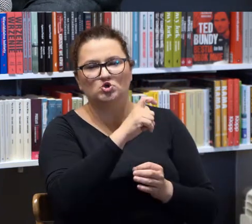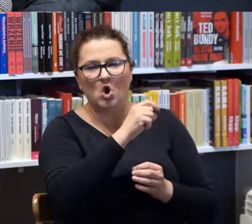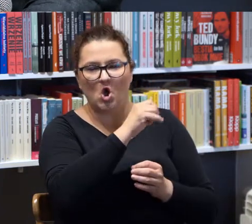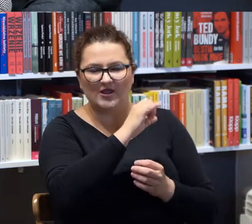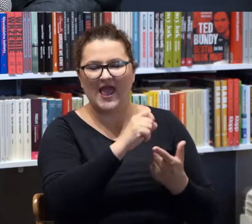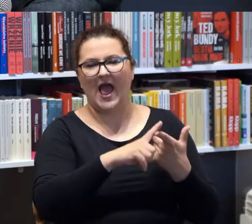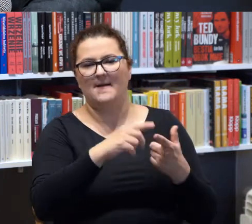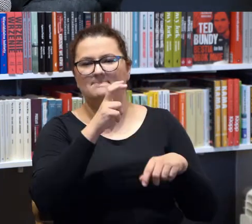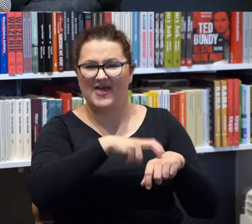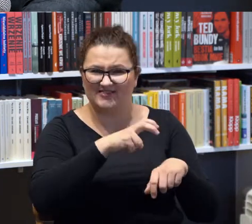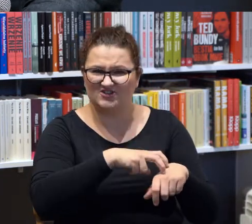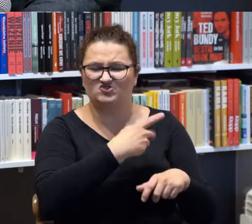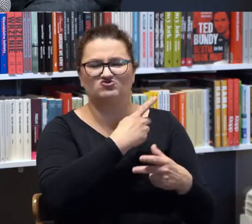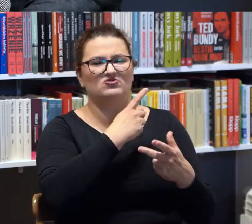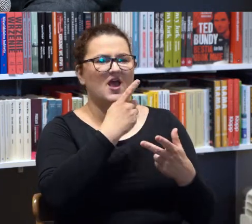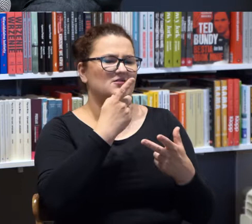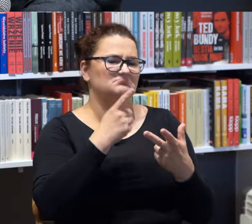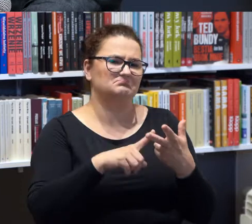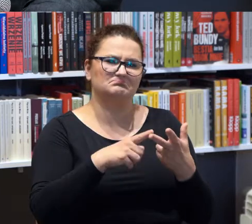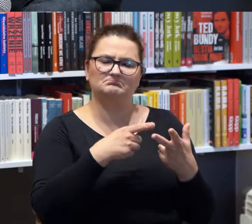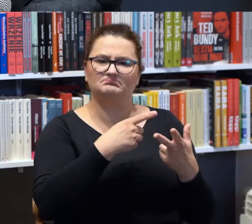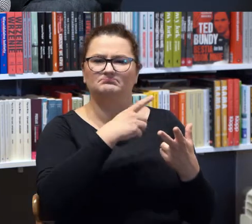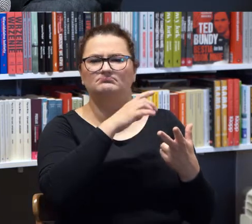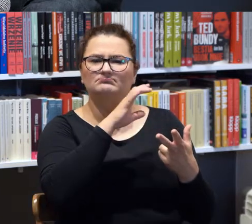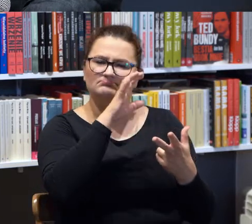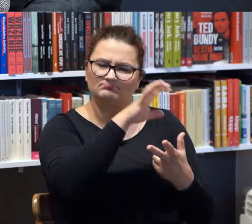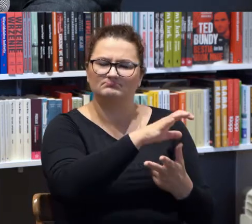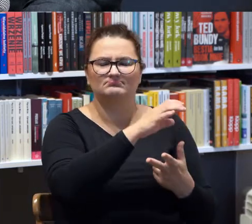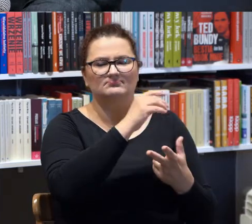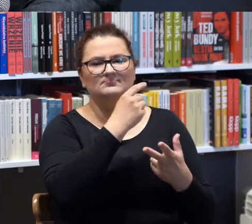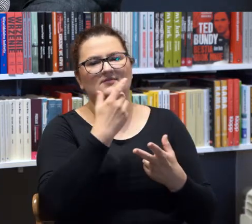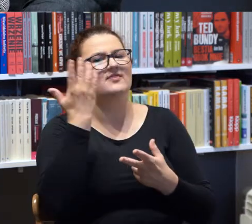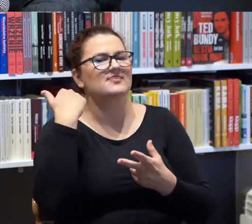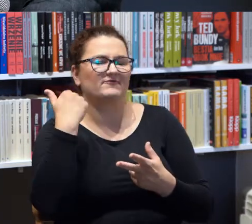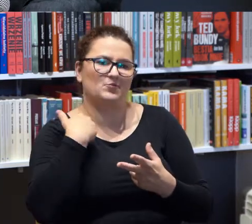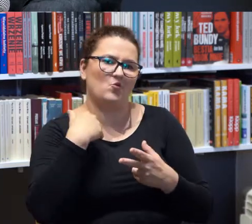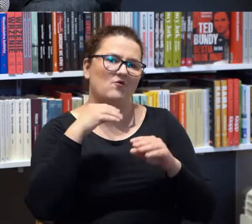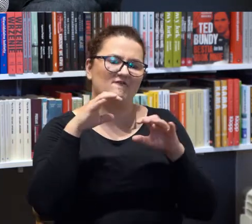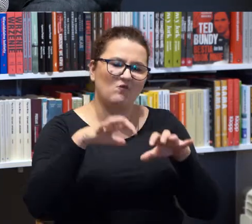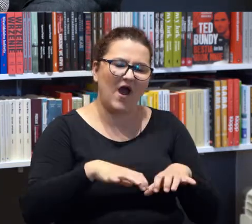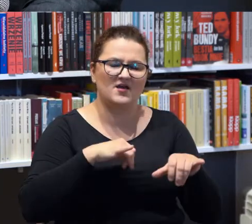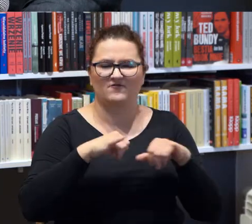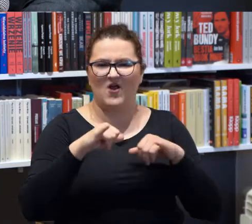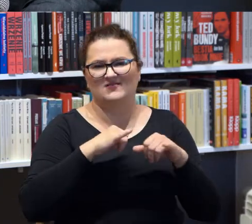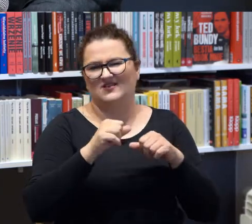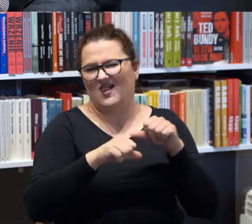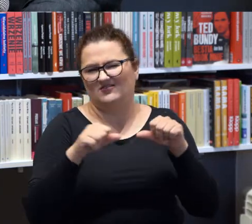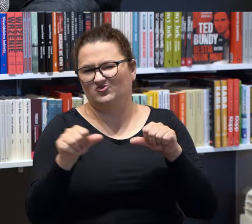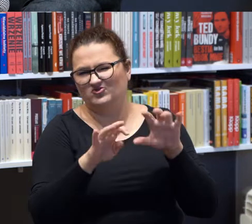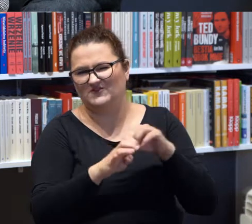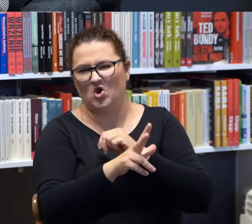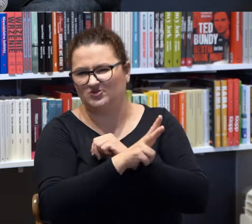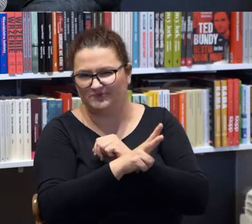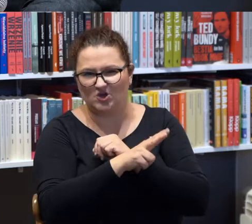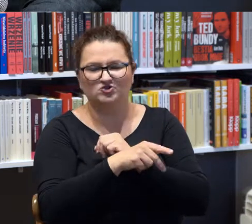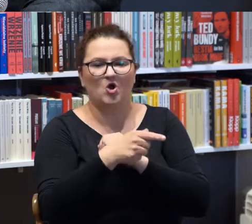też jakichś pism przedstawicieli ówczesnej władzy, przez ówczesnej mam na myśli lata 80. Tam